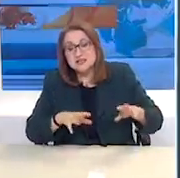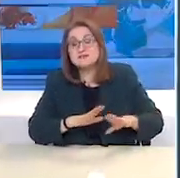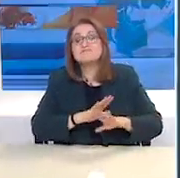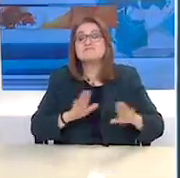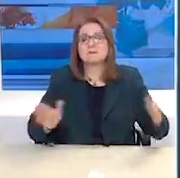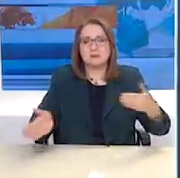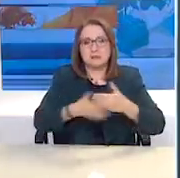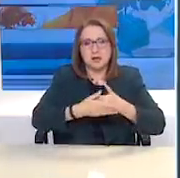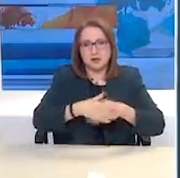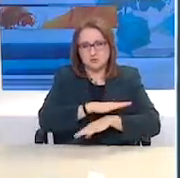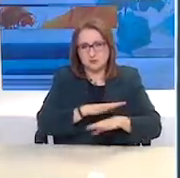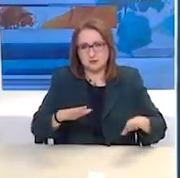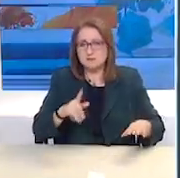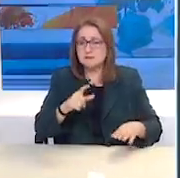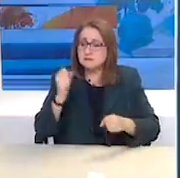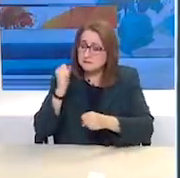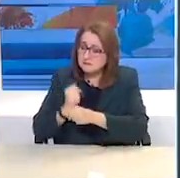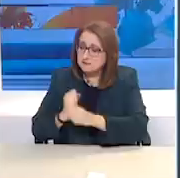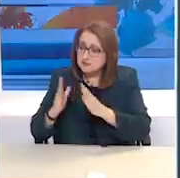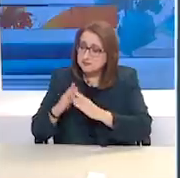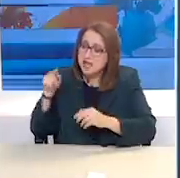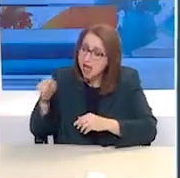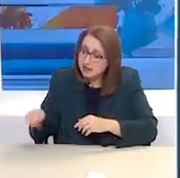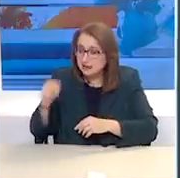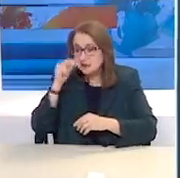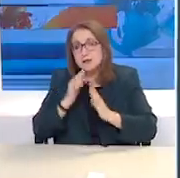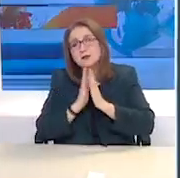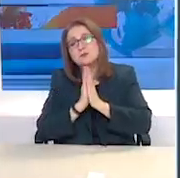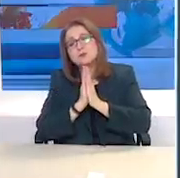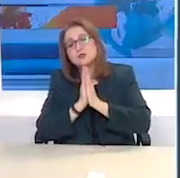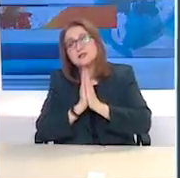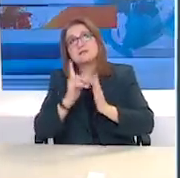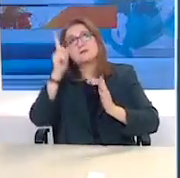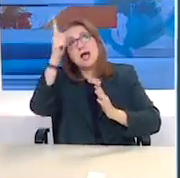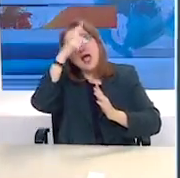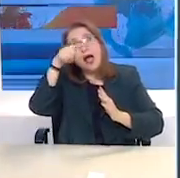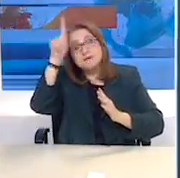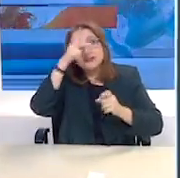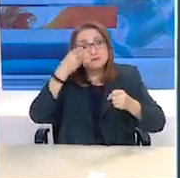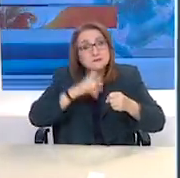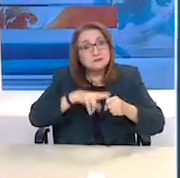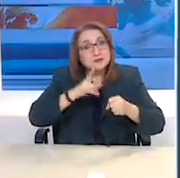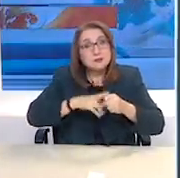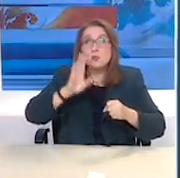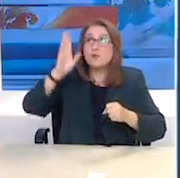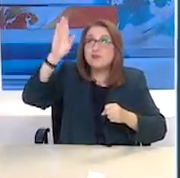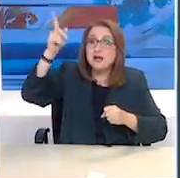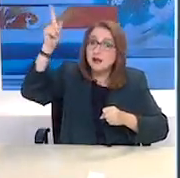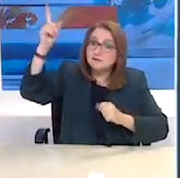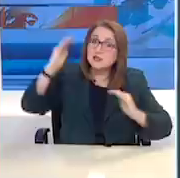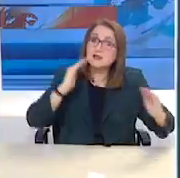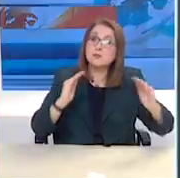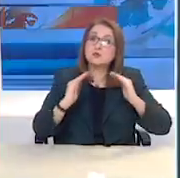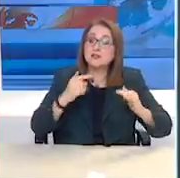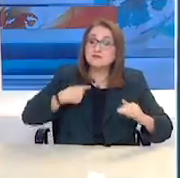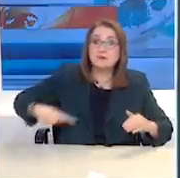προσευχηθούμε για τους αγαπημένους μας από το σπίτι. Και εκείνοι από εκεί ψηλά θα ήθελαν να προστατεύσουμε την υγεία τη δική μας, αλλά και των γύρων μας. Σύντομα θα βρεθούμε